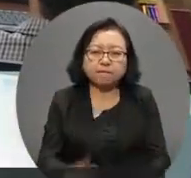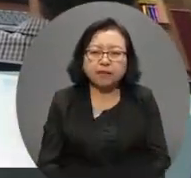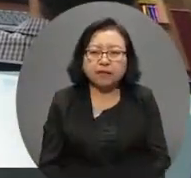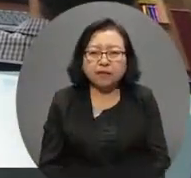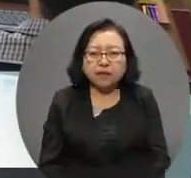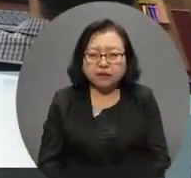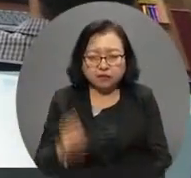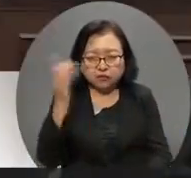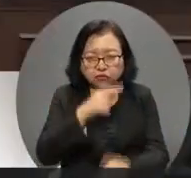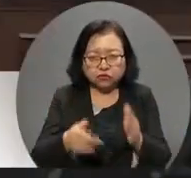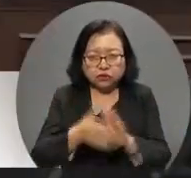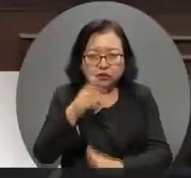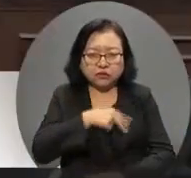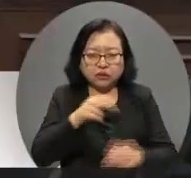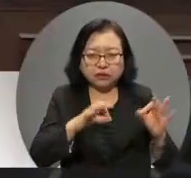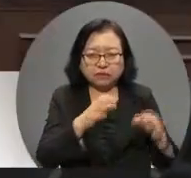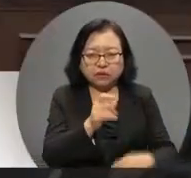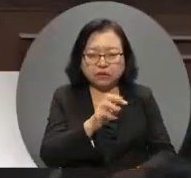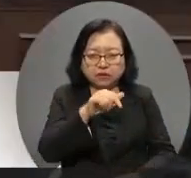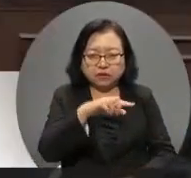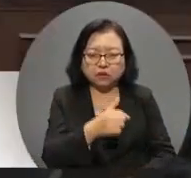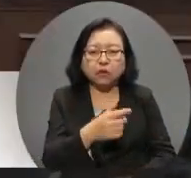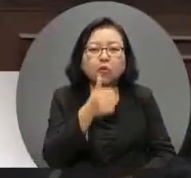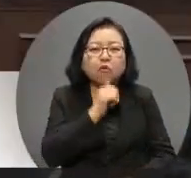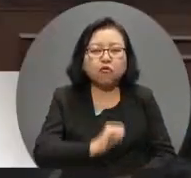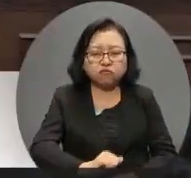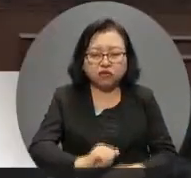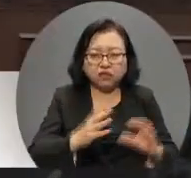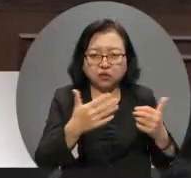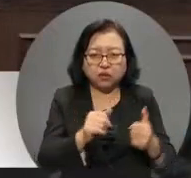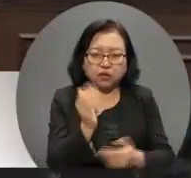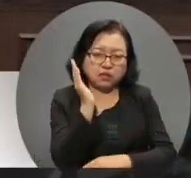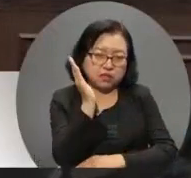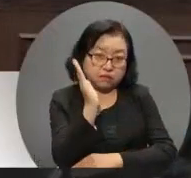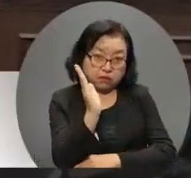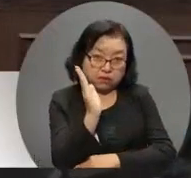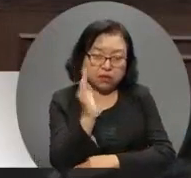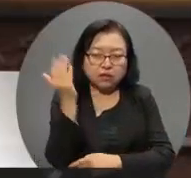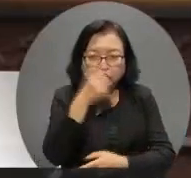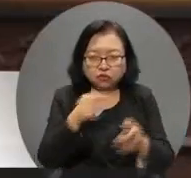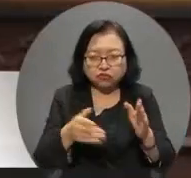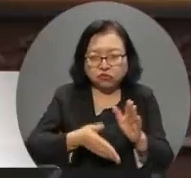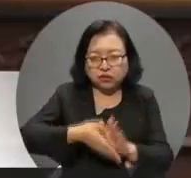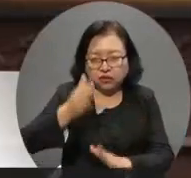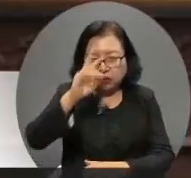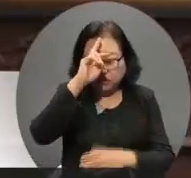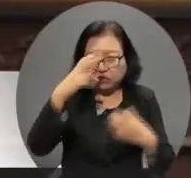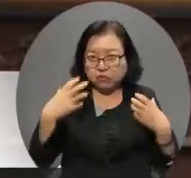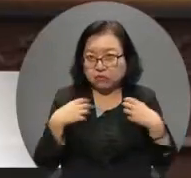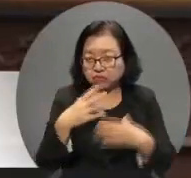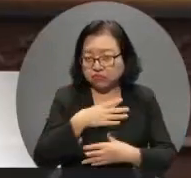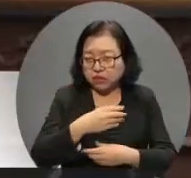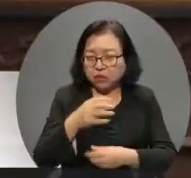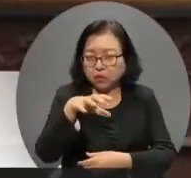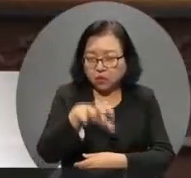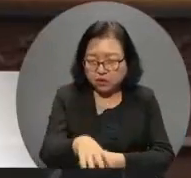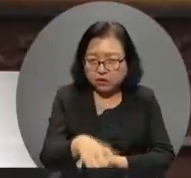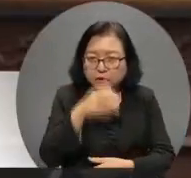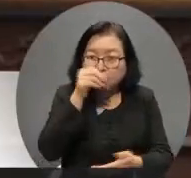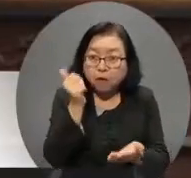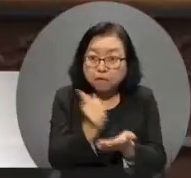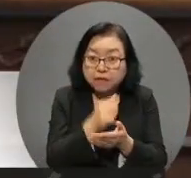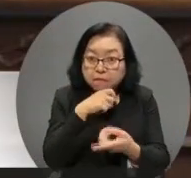김영근 청주시의원은 오늘 임시회 5분 발언을 통해 청주시는 행정안전부의 지역안전지수 범죄 분야